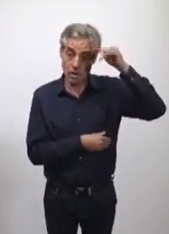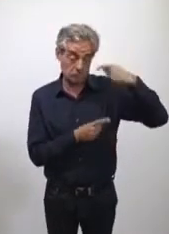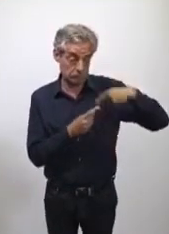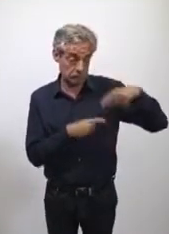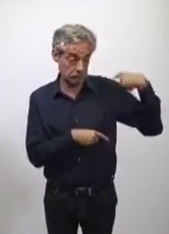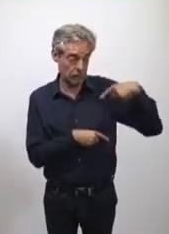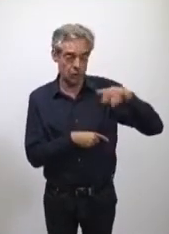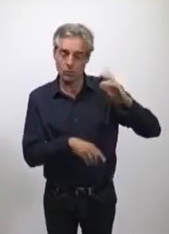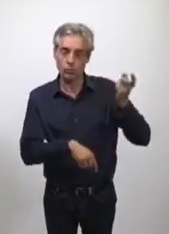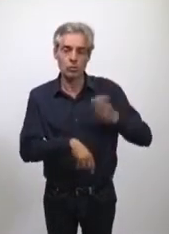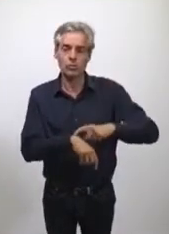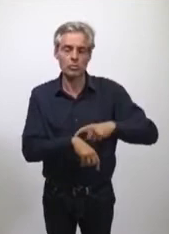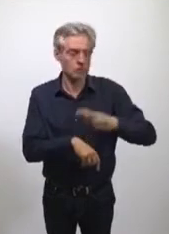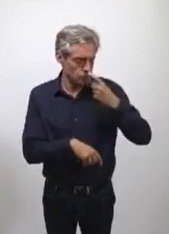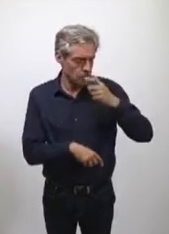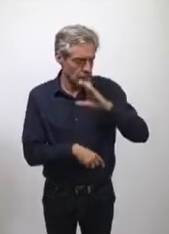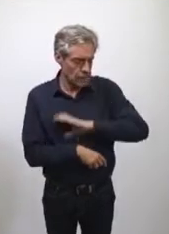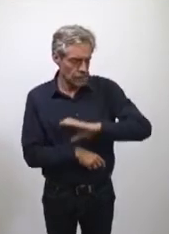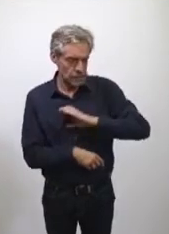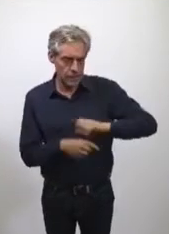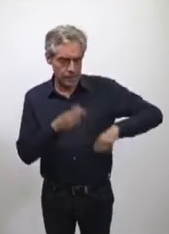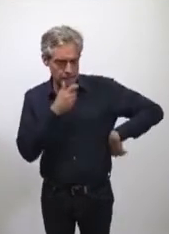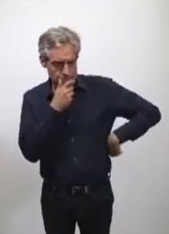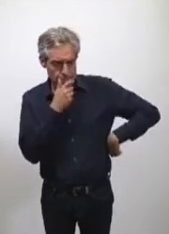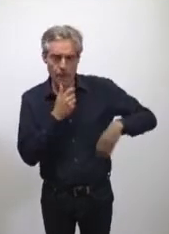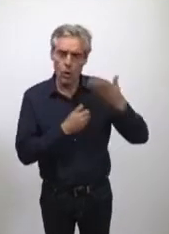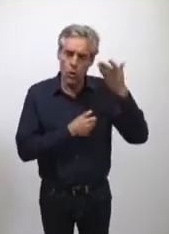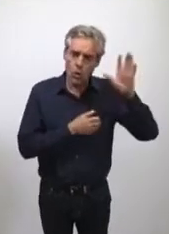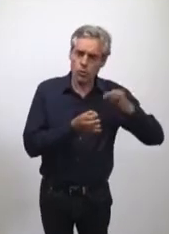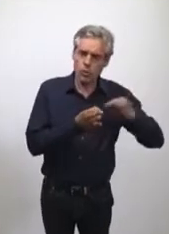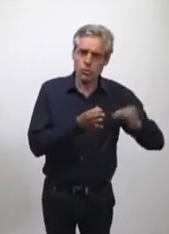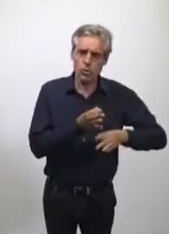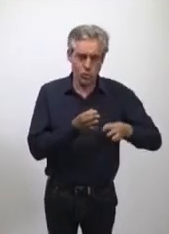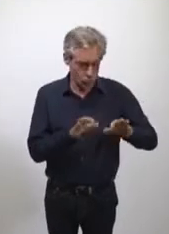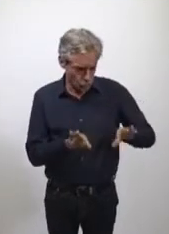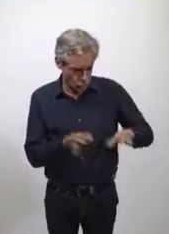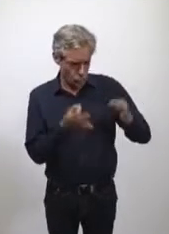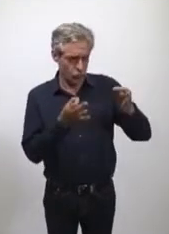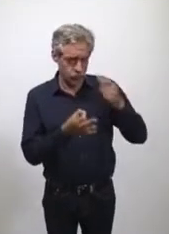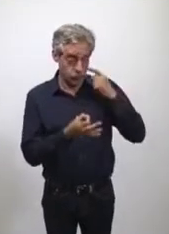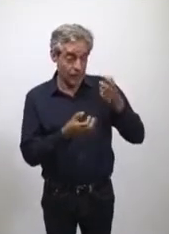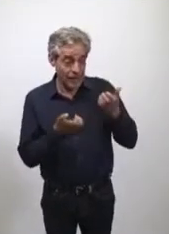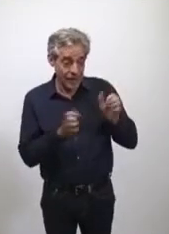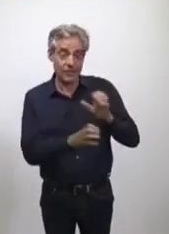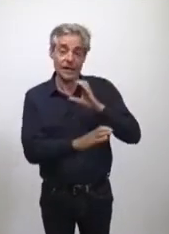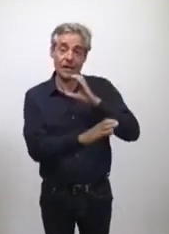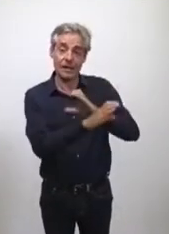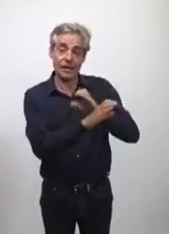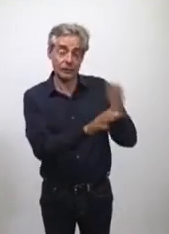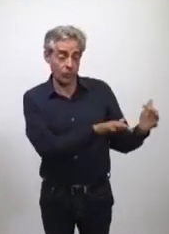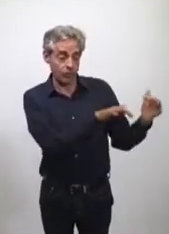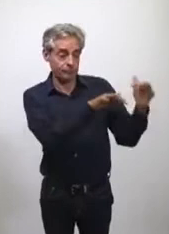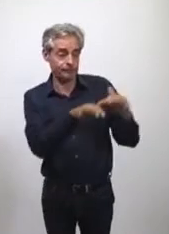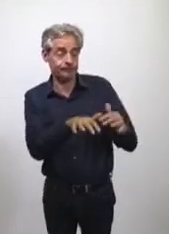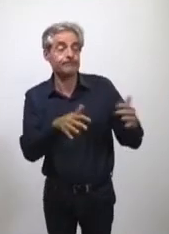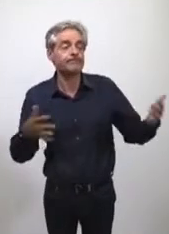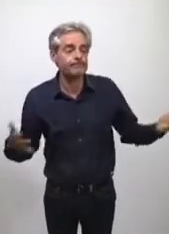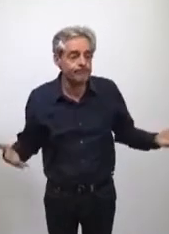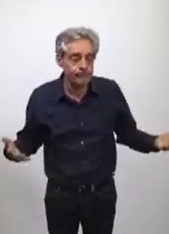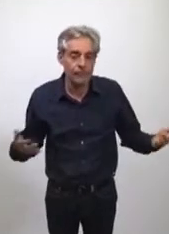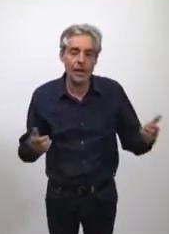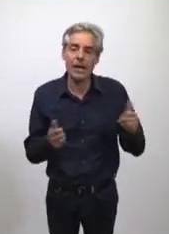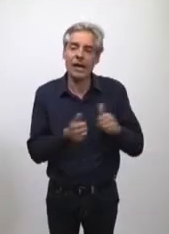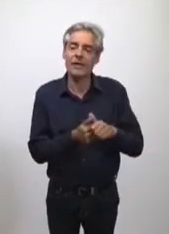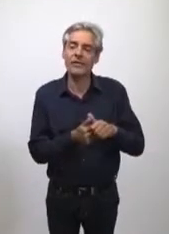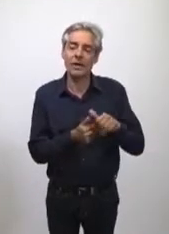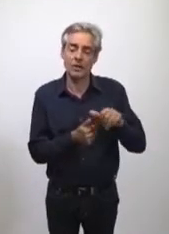tout de suite pour essayer de trouver une solution pour éviter que ce soit Carrefour. Je pense qu'avec Sandrine, et